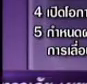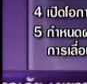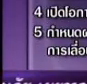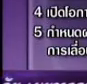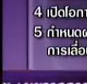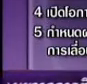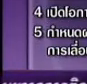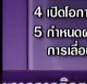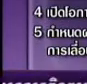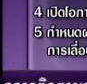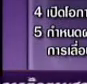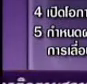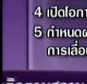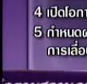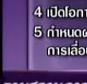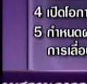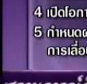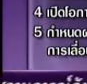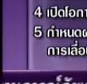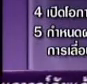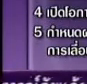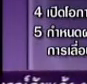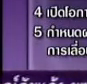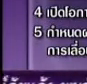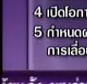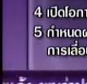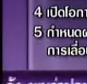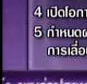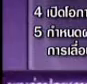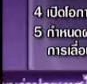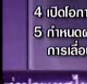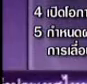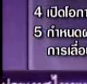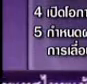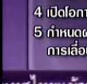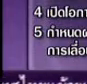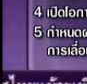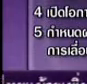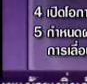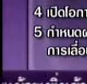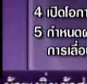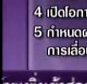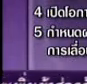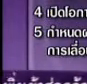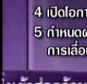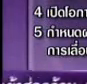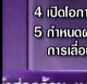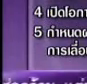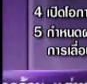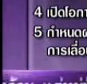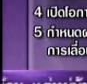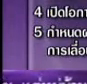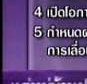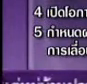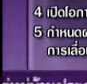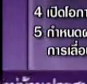โพโดยมหาวิทยาลัยราชภัฏสวนดุสิตเปิดเผยผลสำรวจความคิดเห็นประชาชนจากทุกสาขาอาชีพทั่วประเทศนะคะ